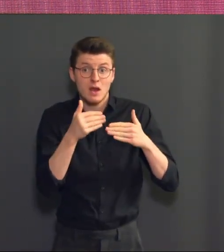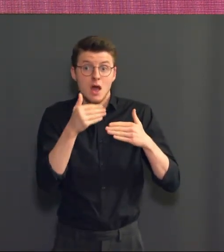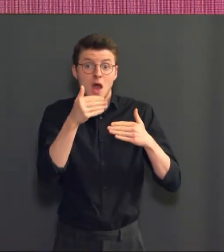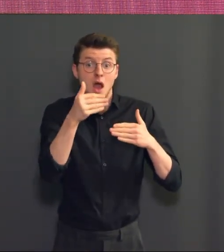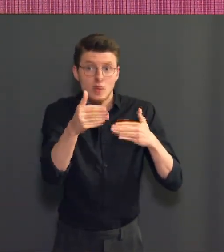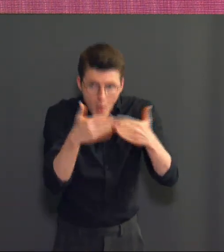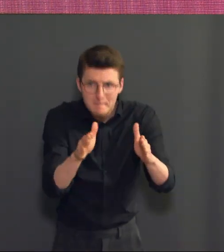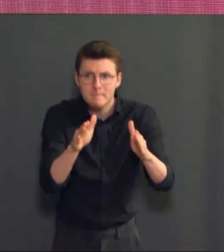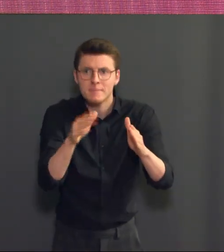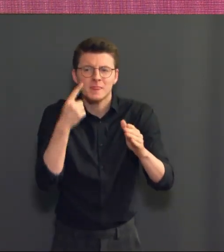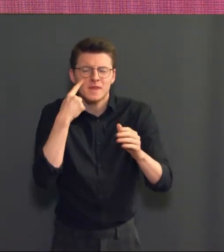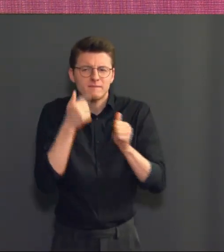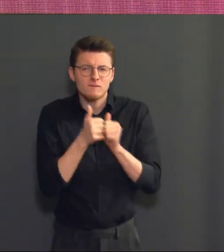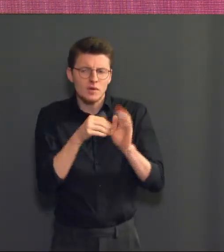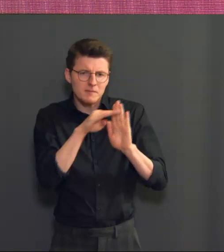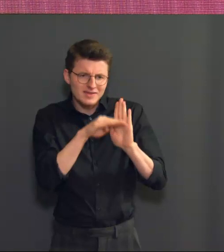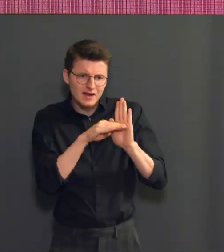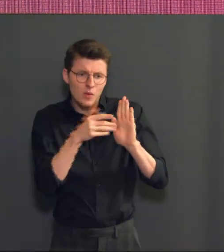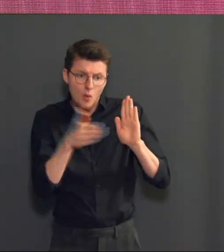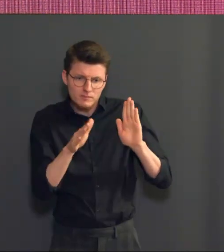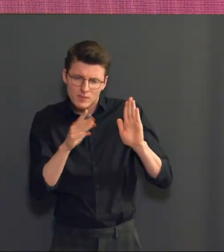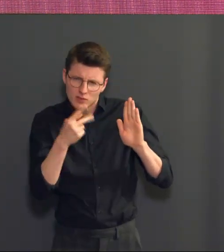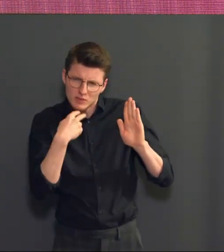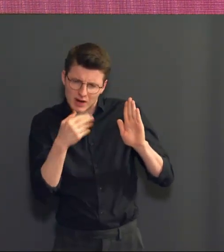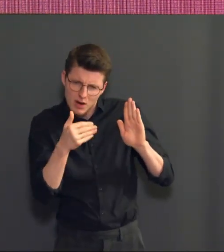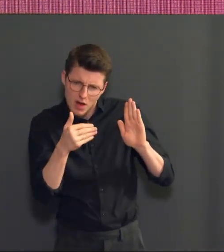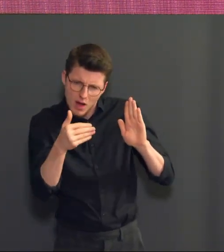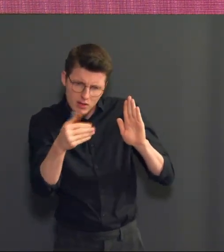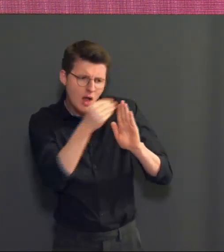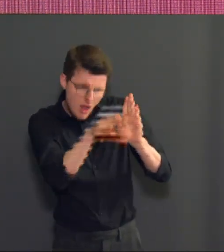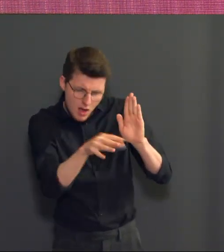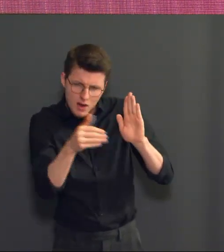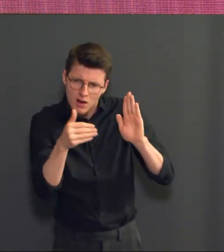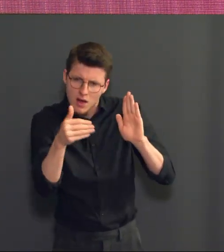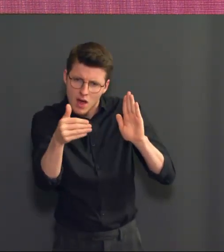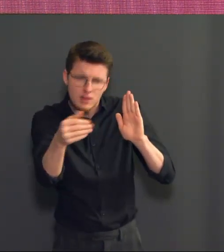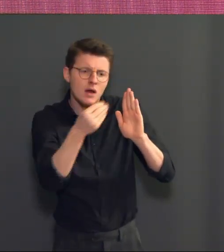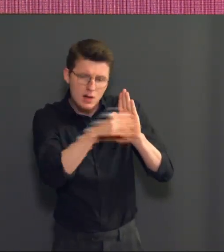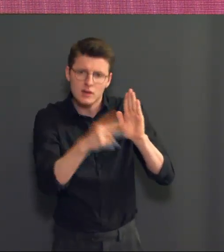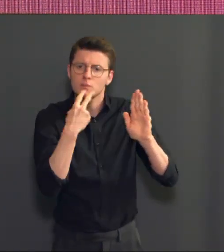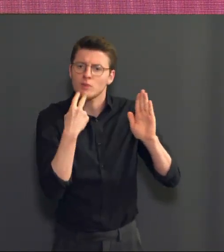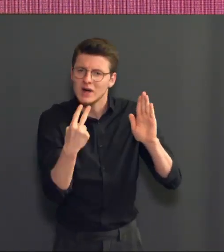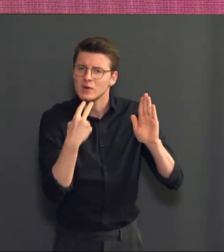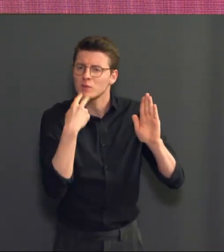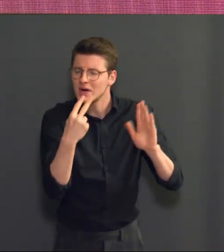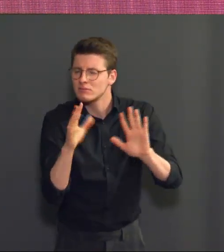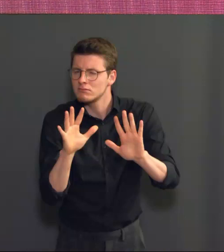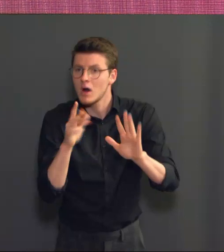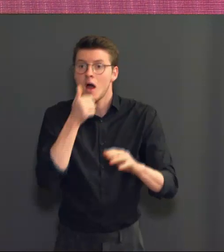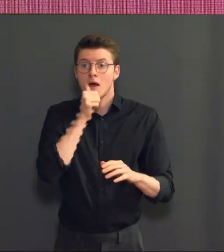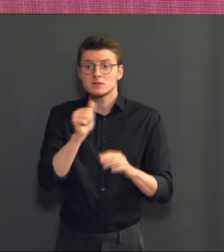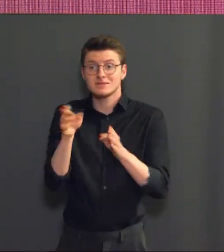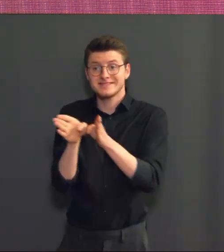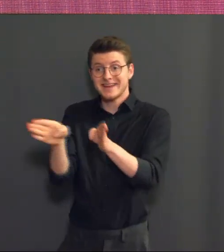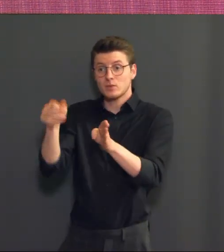treden van die versoepeling. Je moet ermee rekening houden als je iets heropent, dat je dat effect